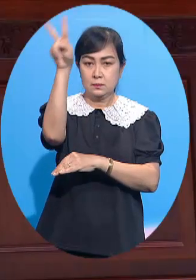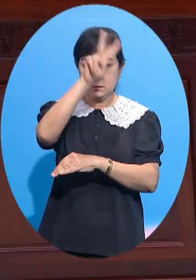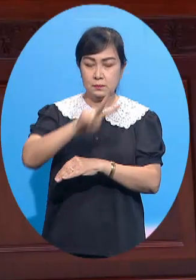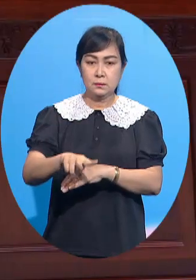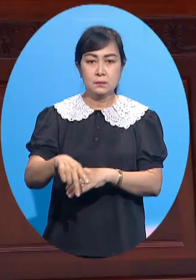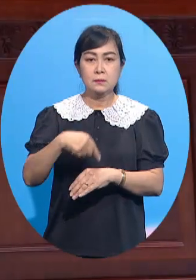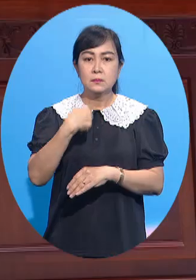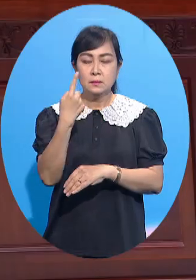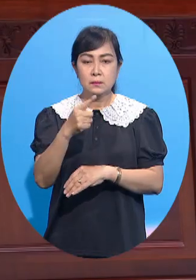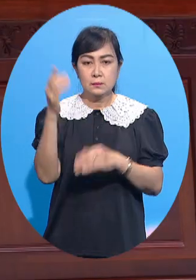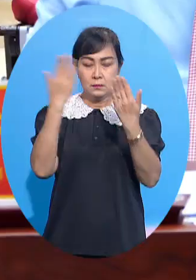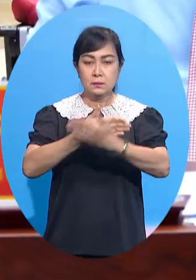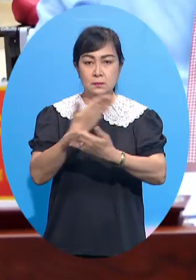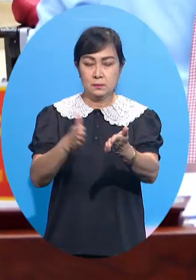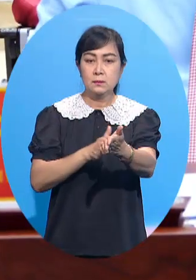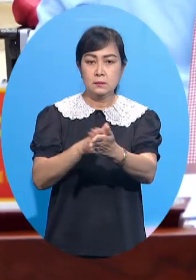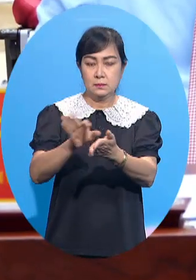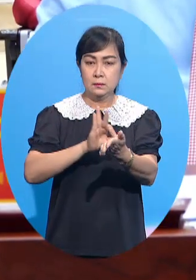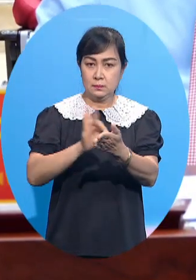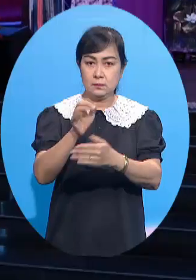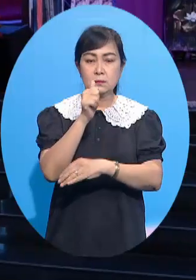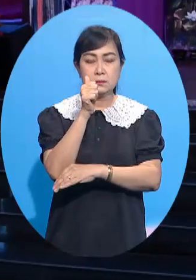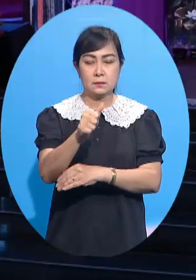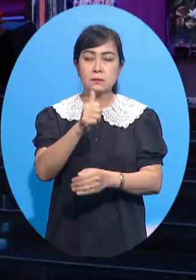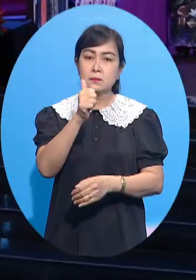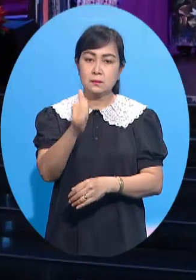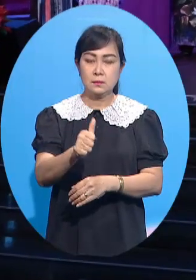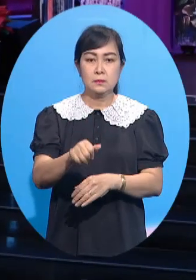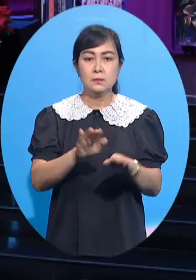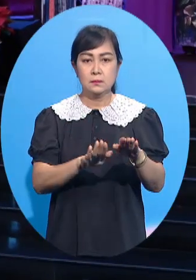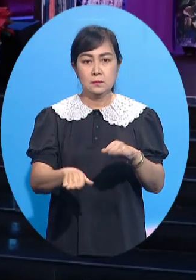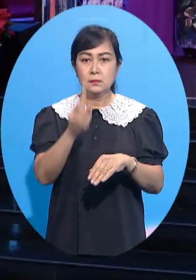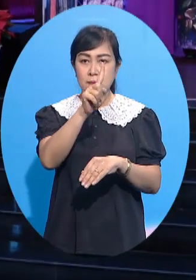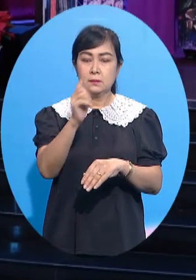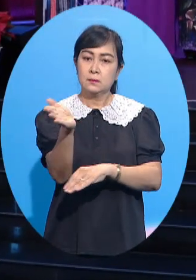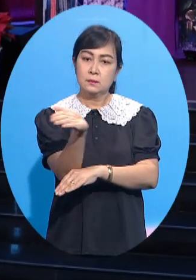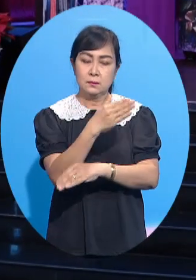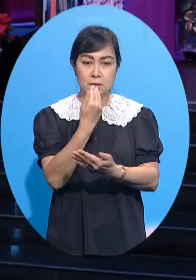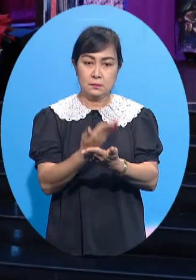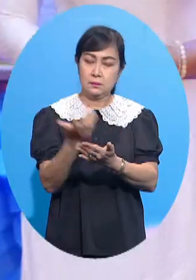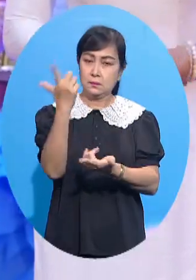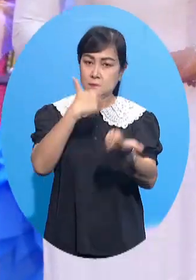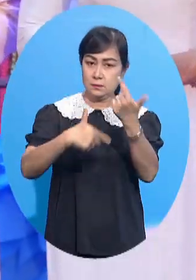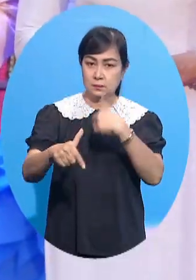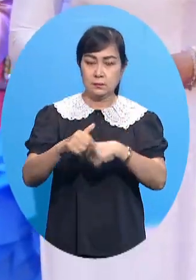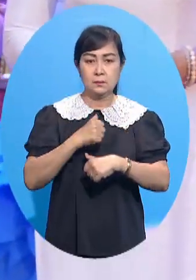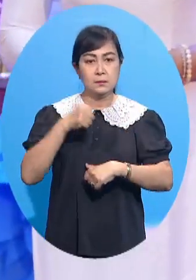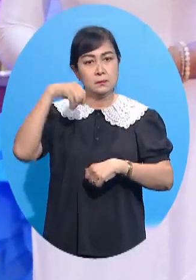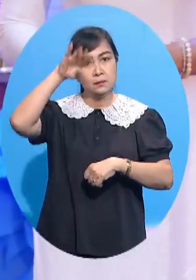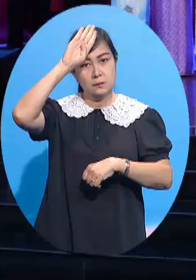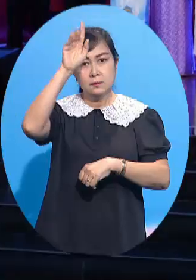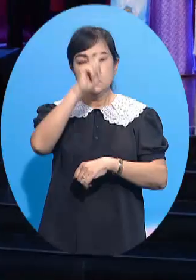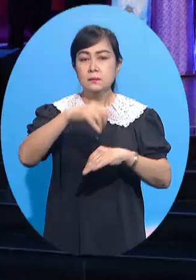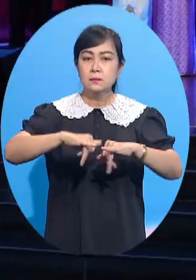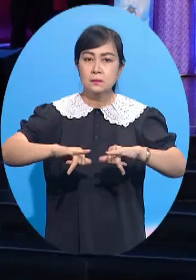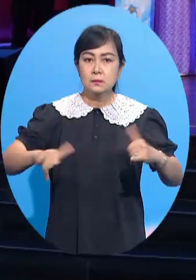giảng viên học viện hôm nay được kế thừa truyền thống tốt đẹp, quý báu mà các thế hệ giảng viên lớp trước để lại. Các thầy cô giáo là giảng